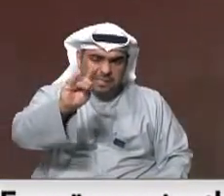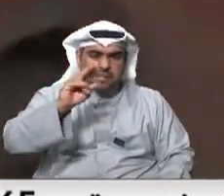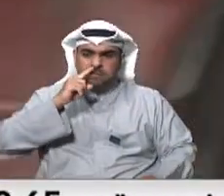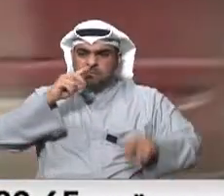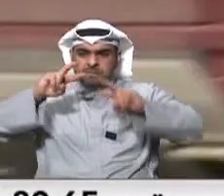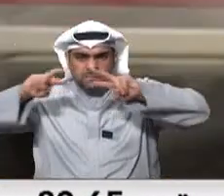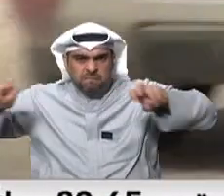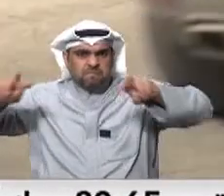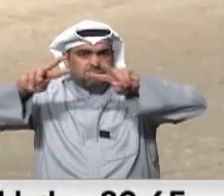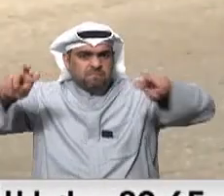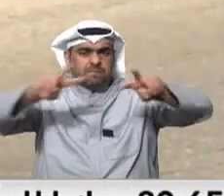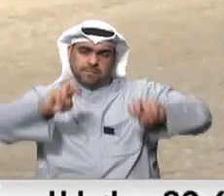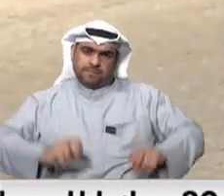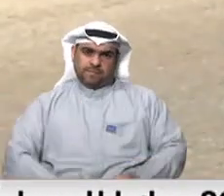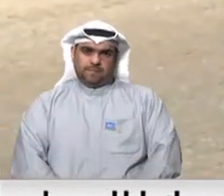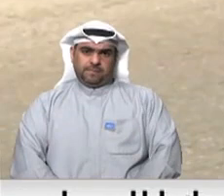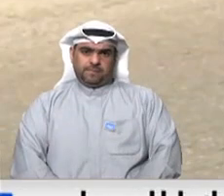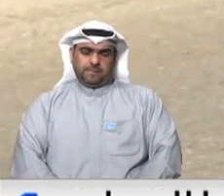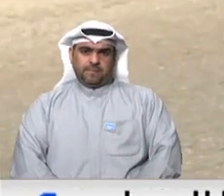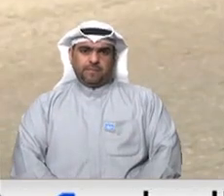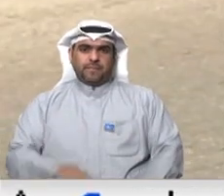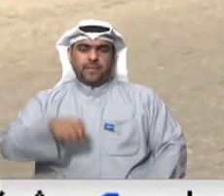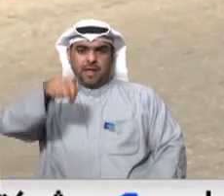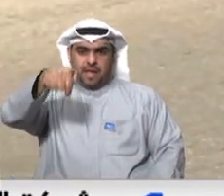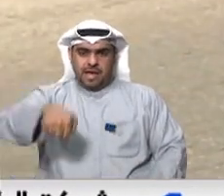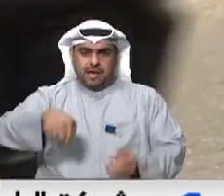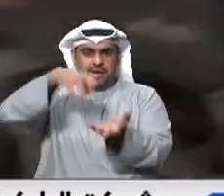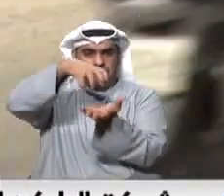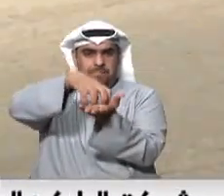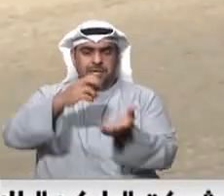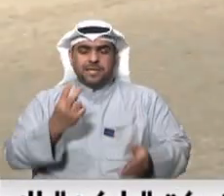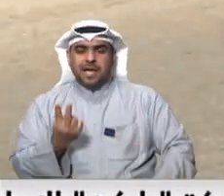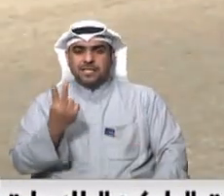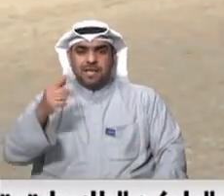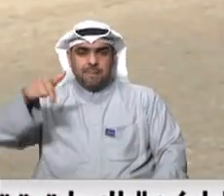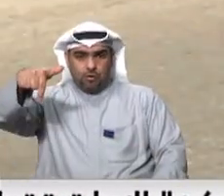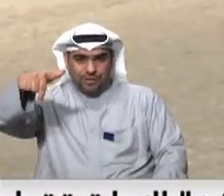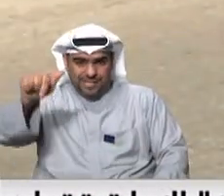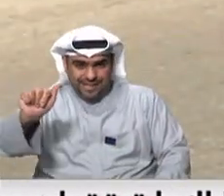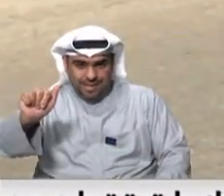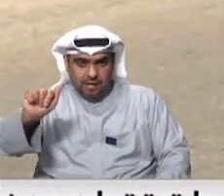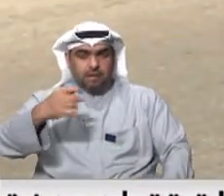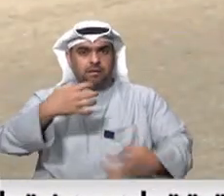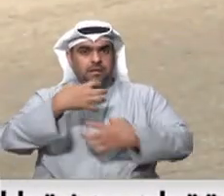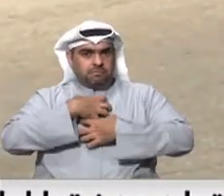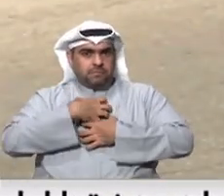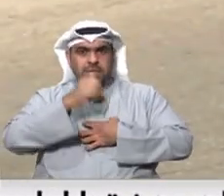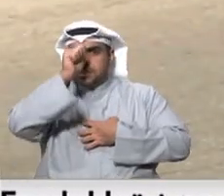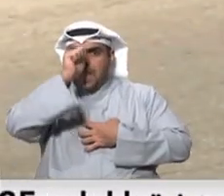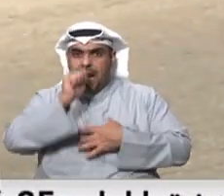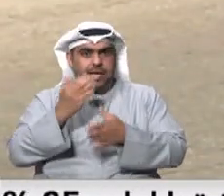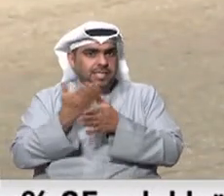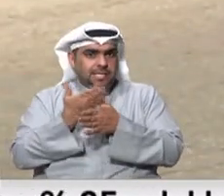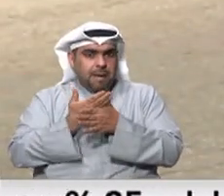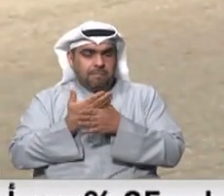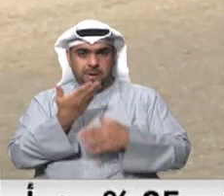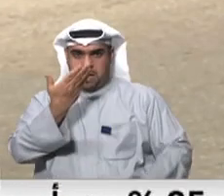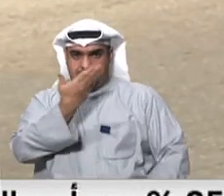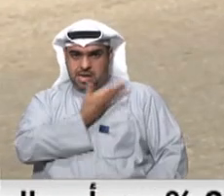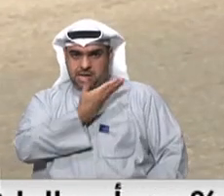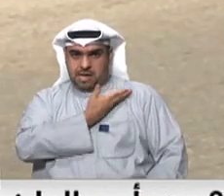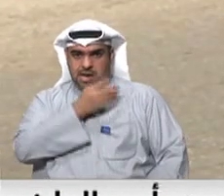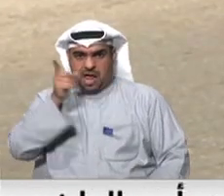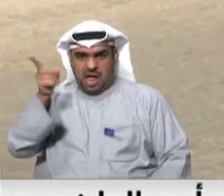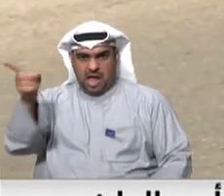غزة ومدن الضفة بما فيها مدينة القدس من تدمير بشكل ممنهج واستهداف للأرواح يشكل انتهاكا